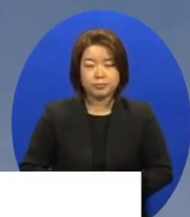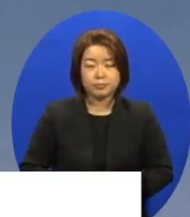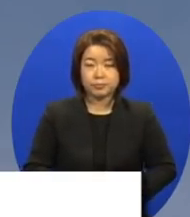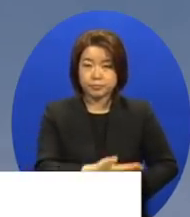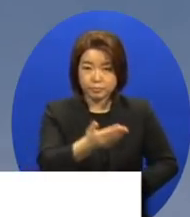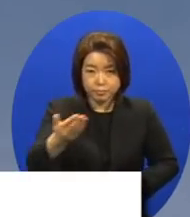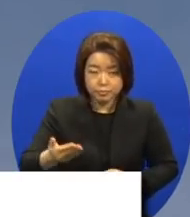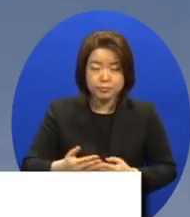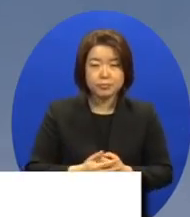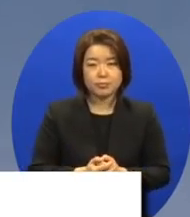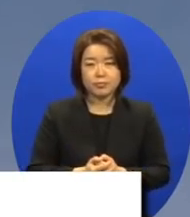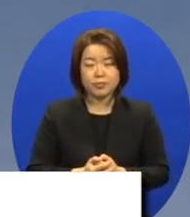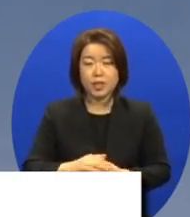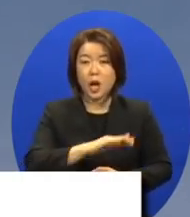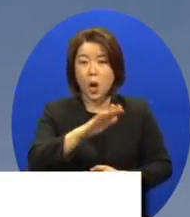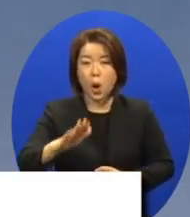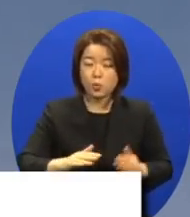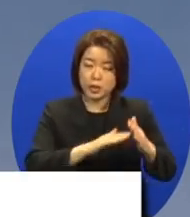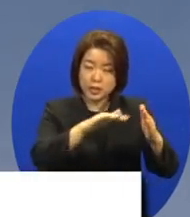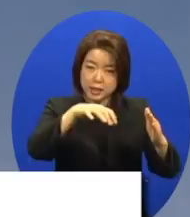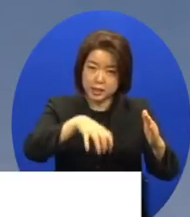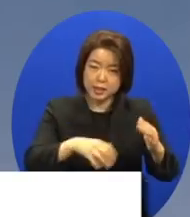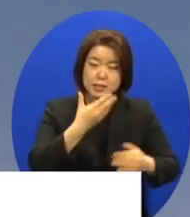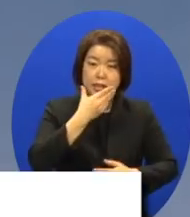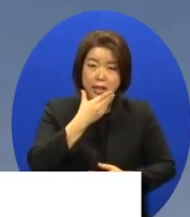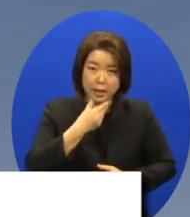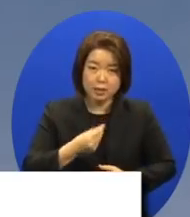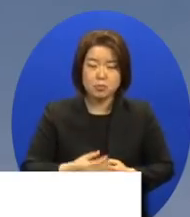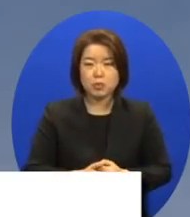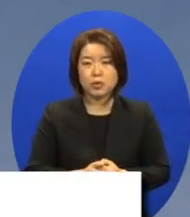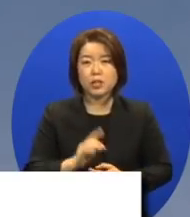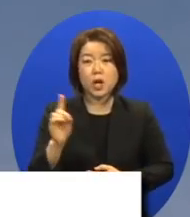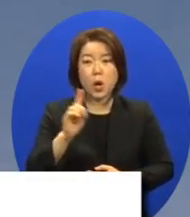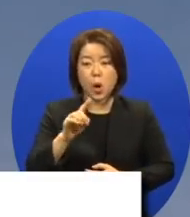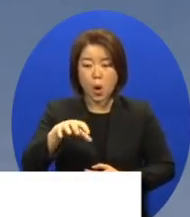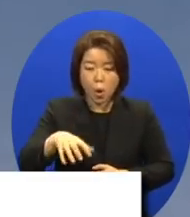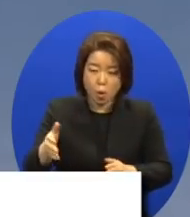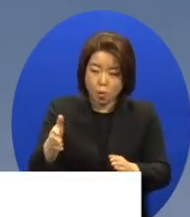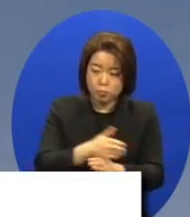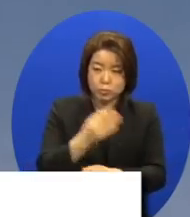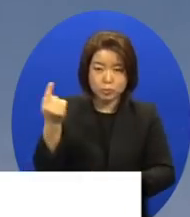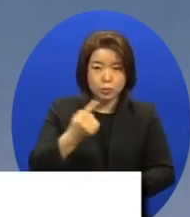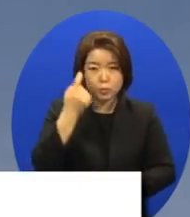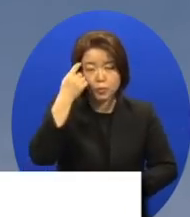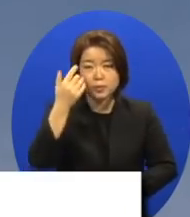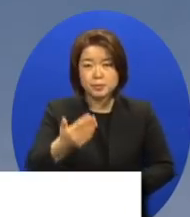여러분 우리 가정에 행복이 어디서 옵니까